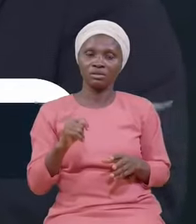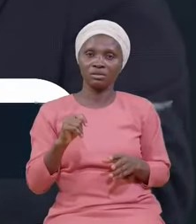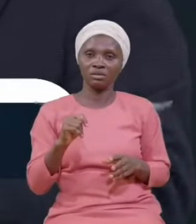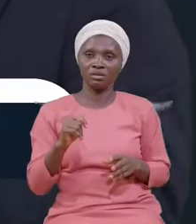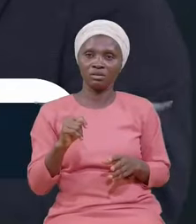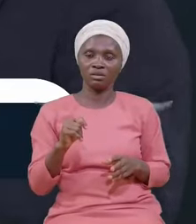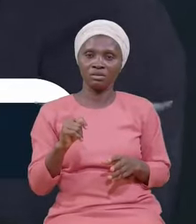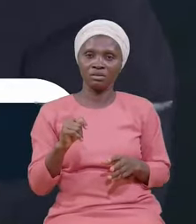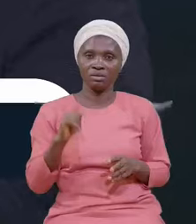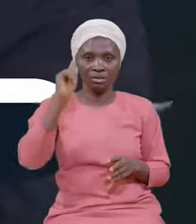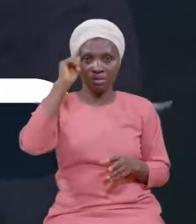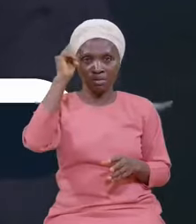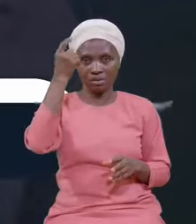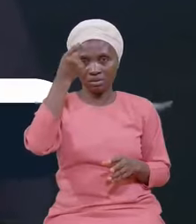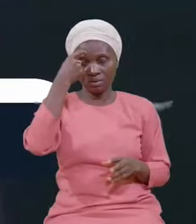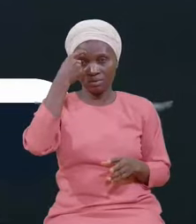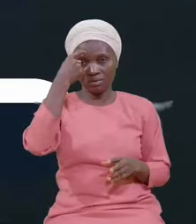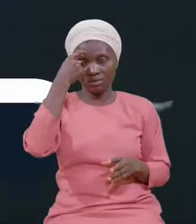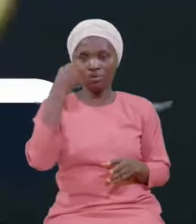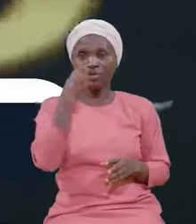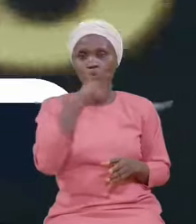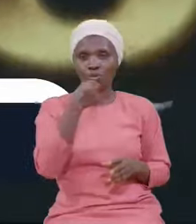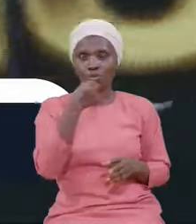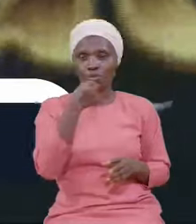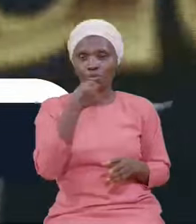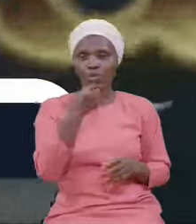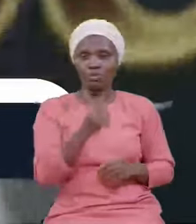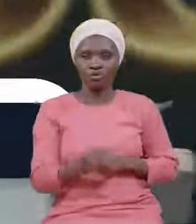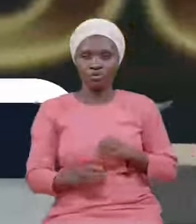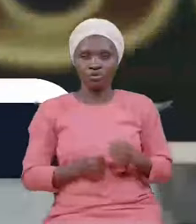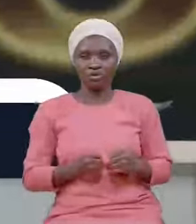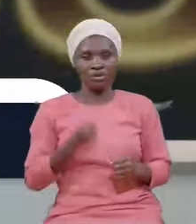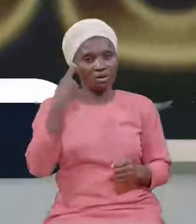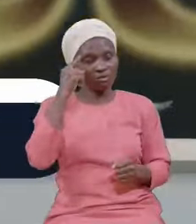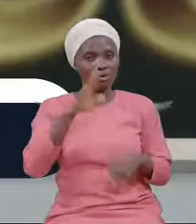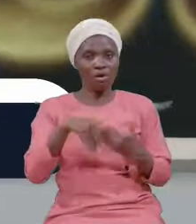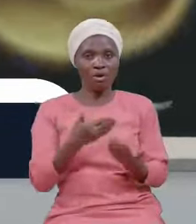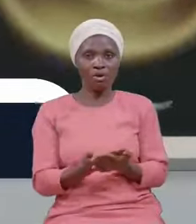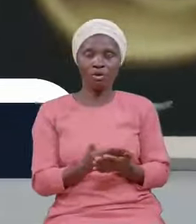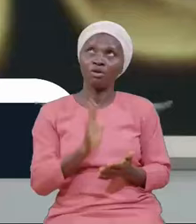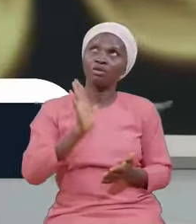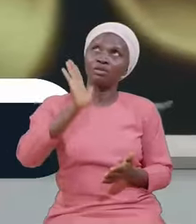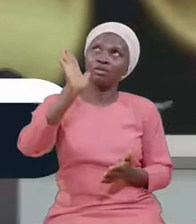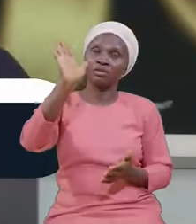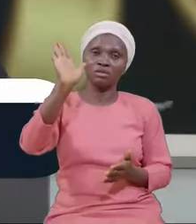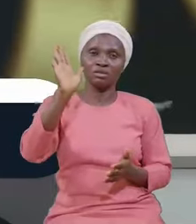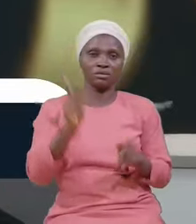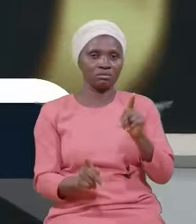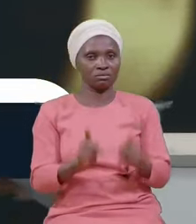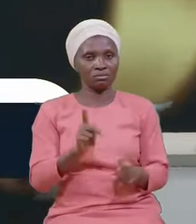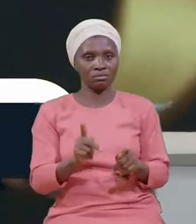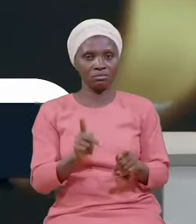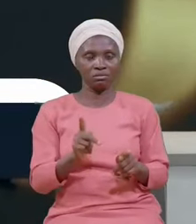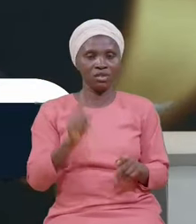a souffert pour tous ses sujets. Le gouverneur qui a souffert pour